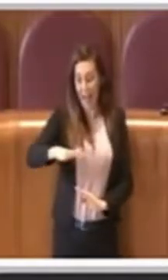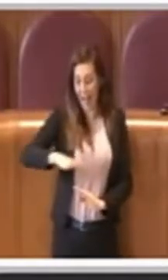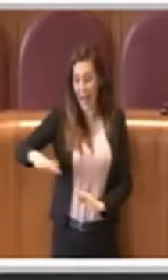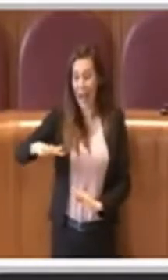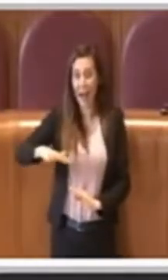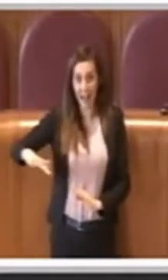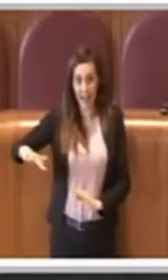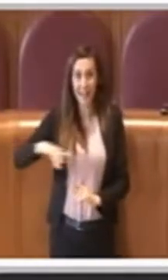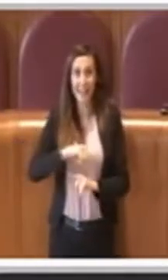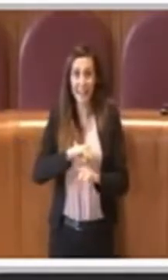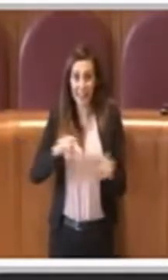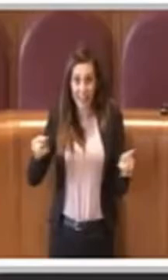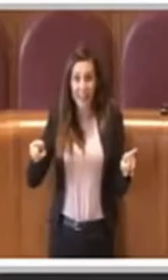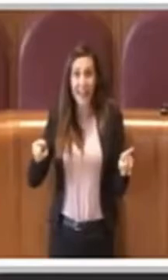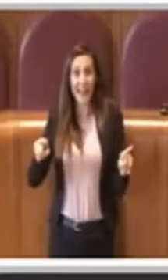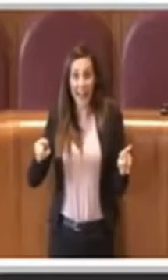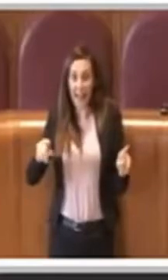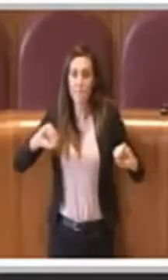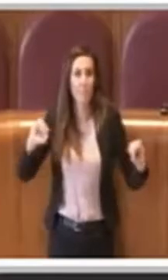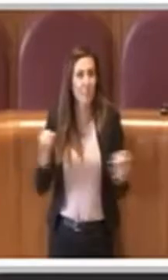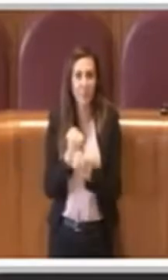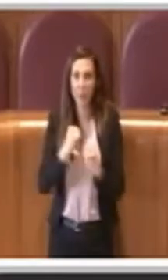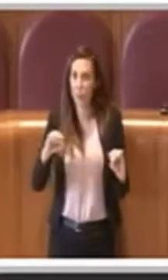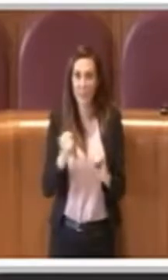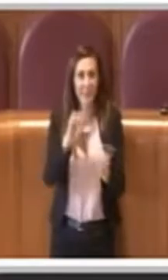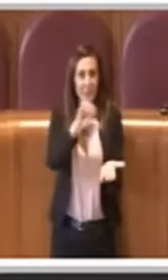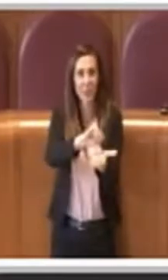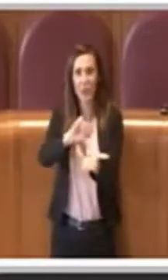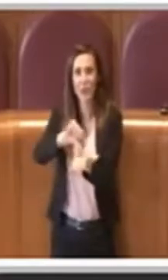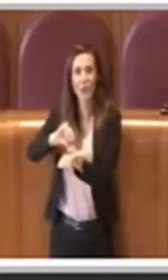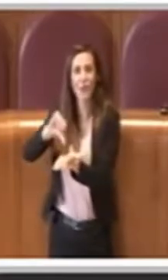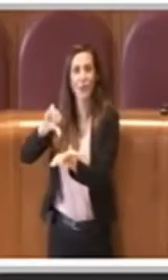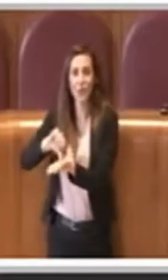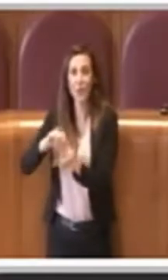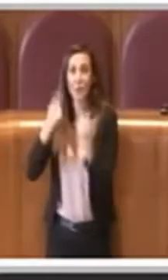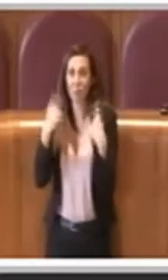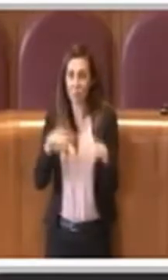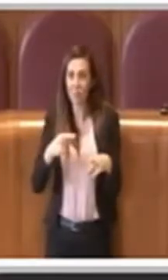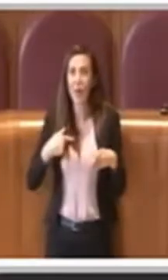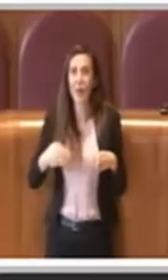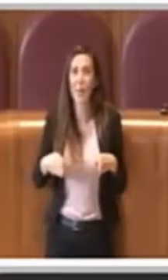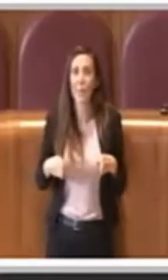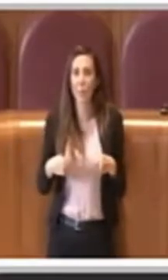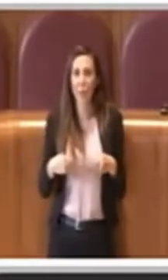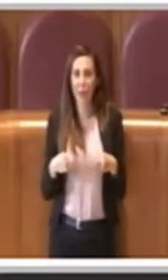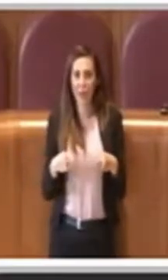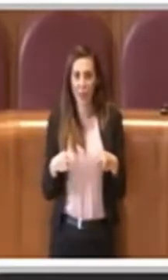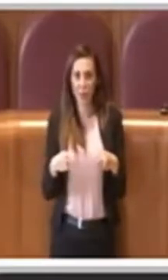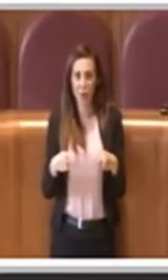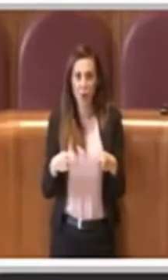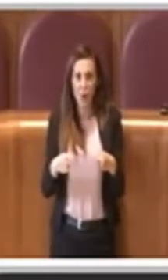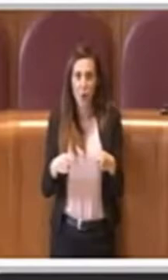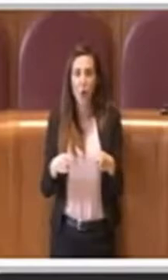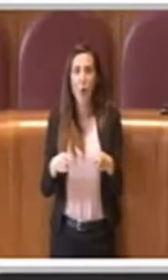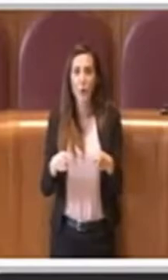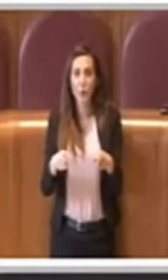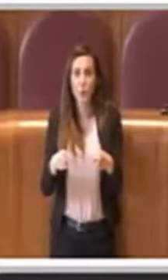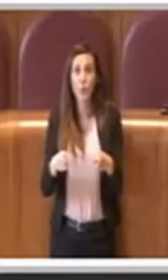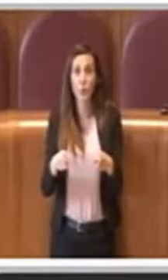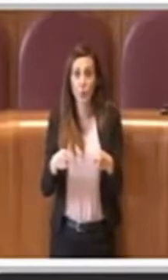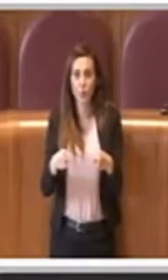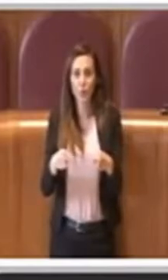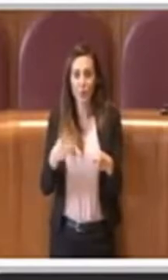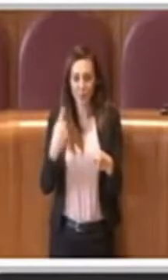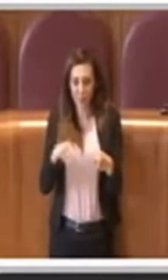in alcuni casi non si potevano neanche fare. Di lì è nato tutto un percorso. Devo dire che in una